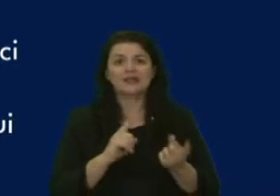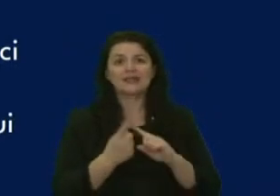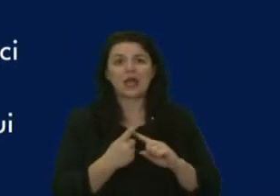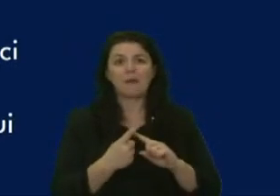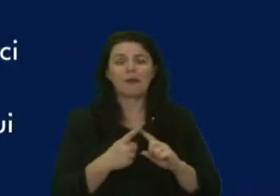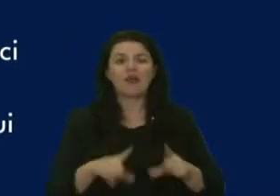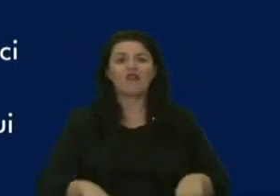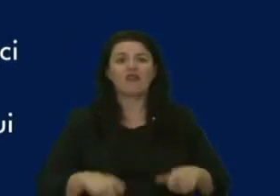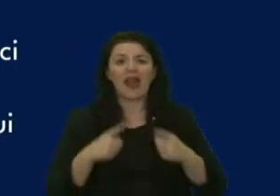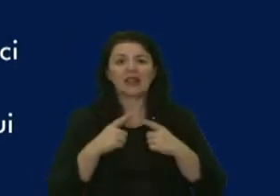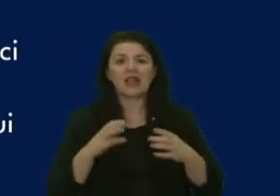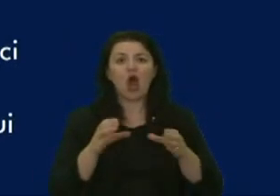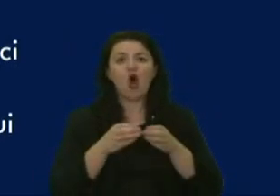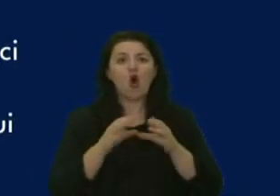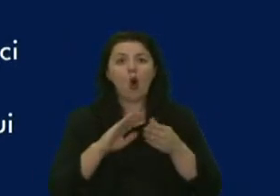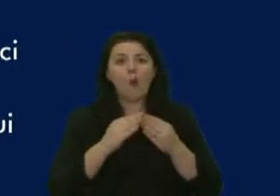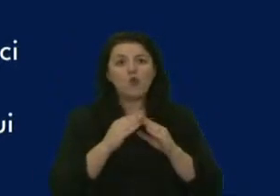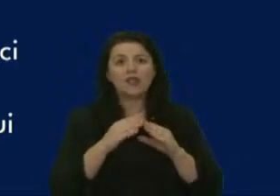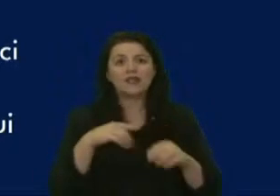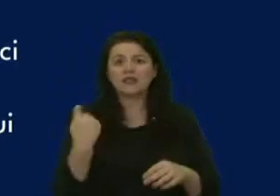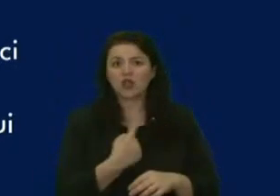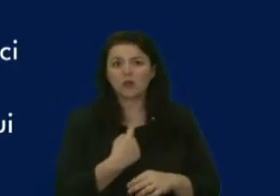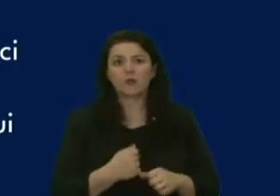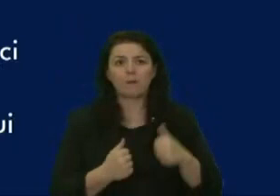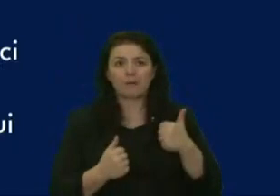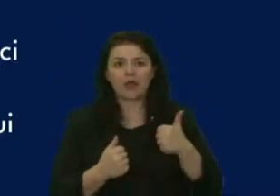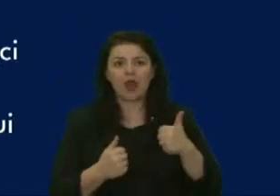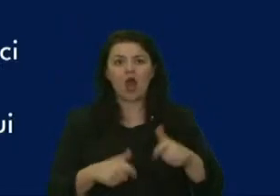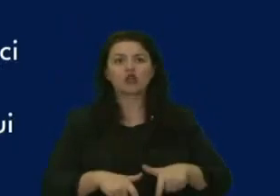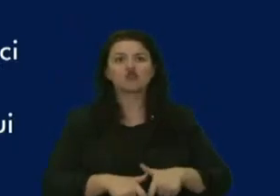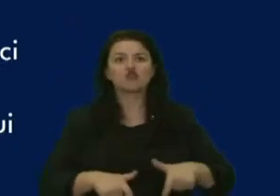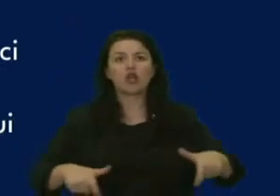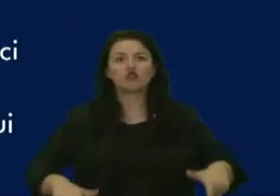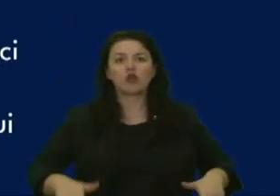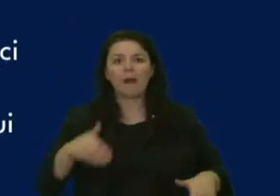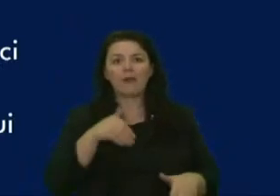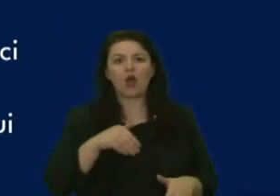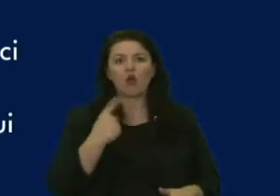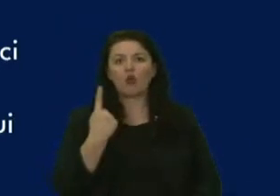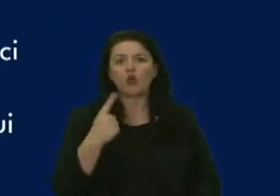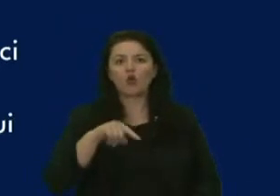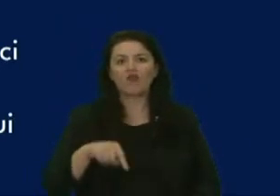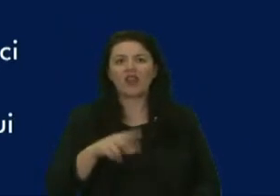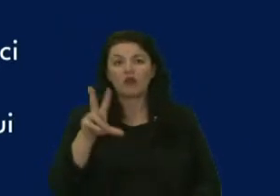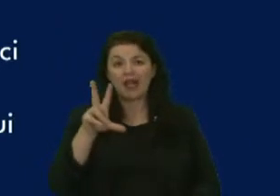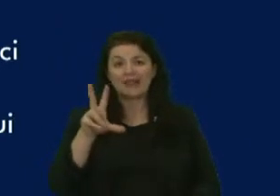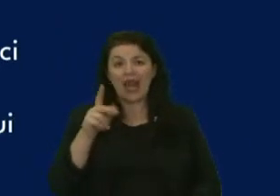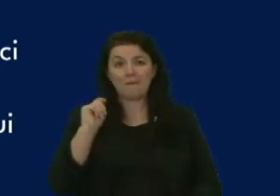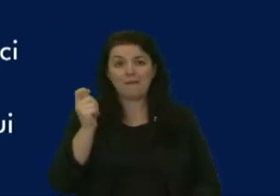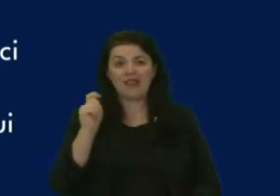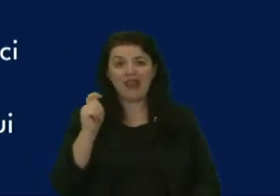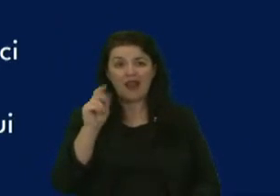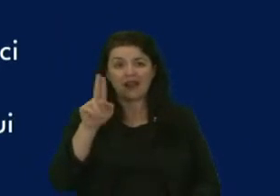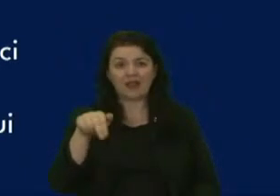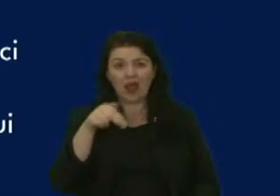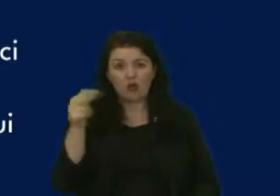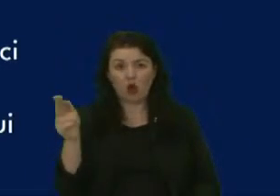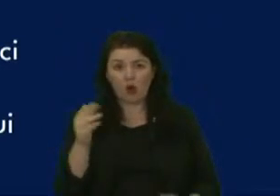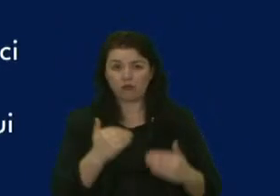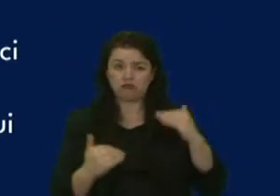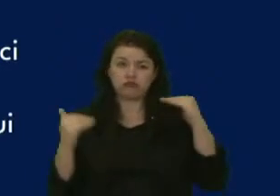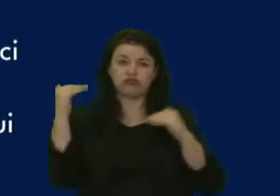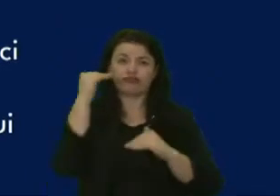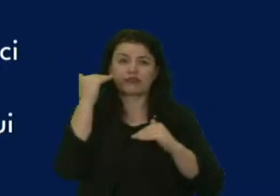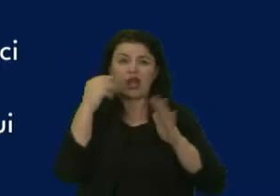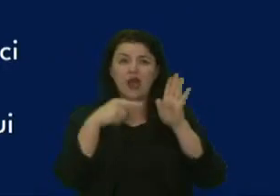viața comunității de la de la Cluj în primul rând centura metropolitană acest proiect de 1,3 miliarde de euro proiect fanion